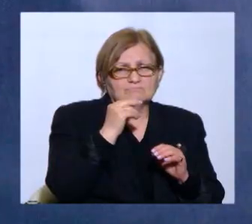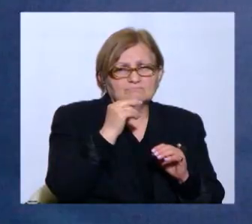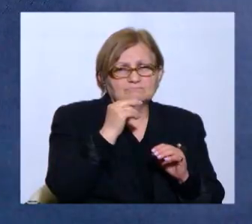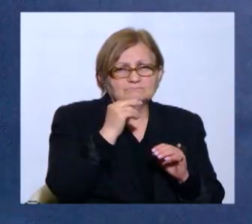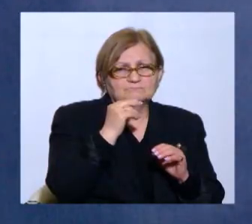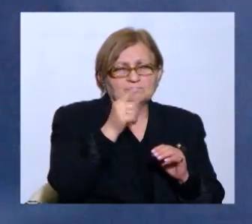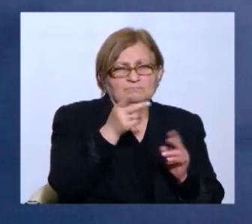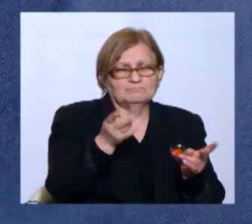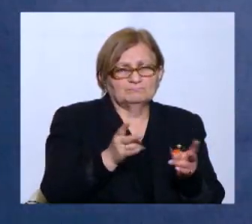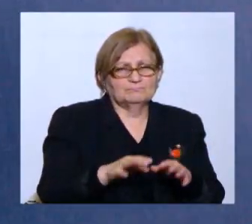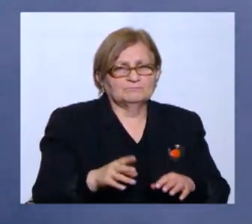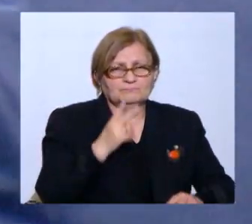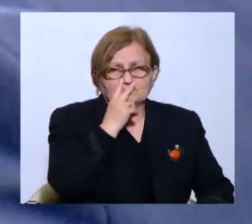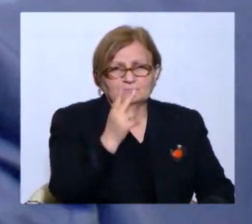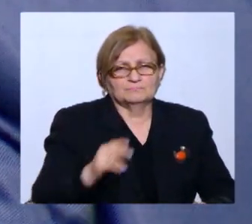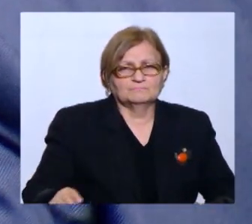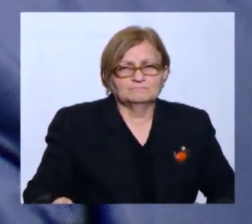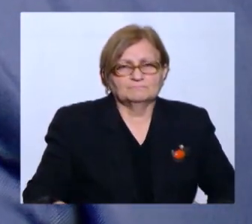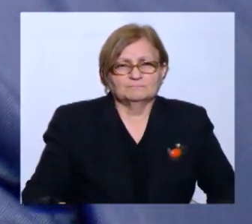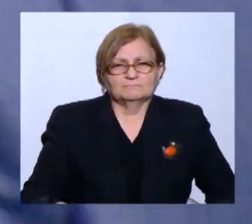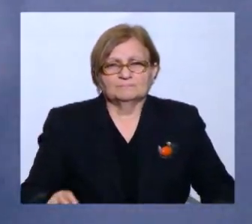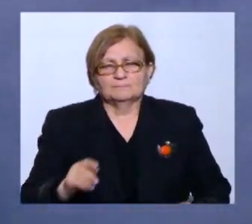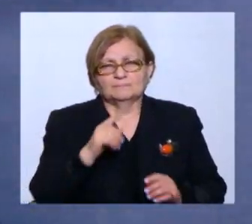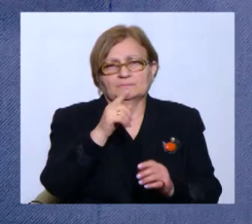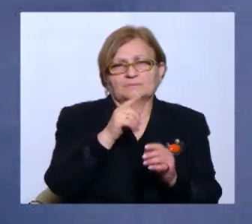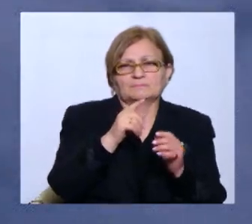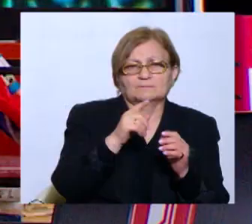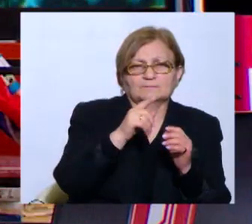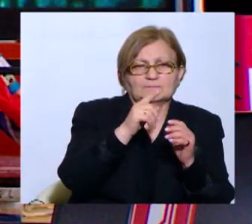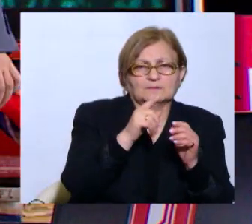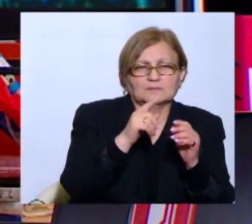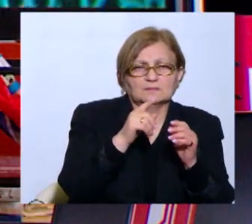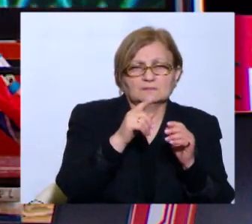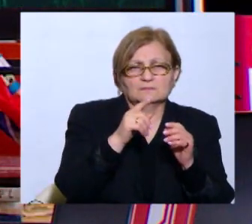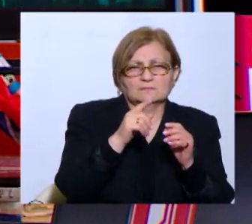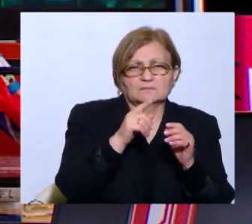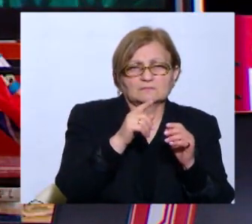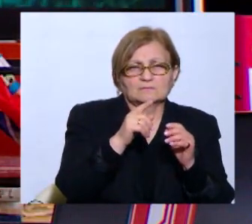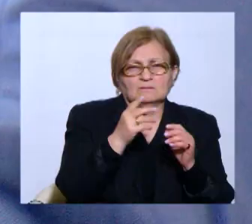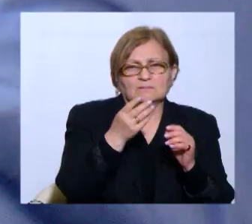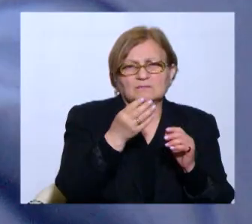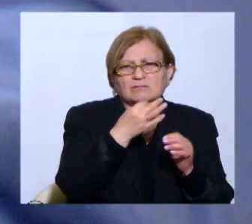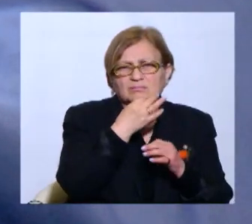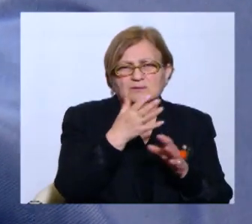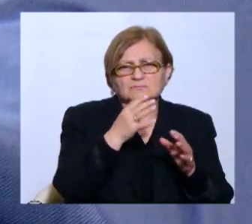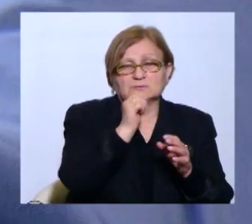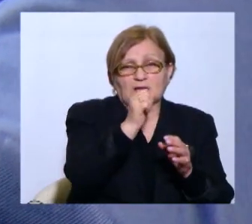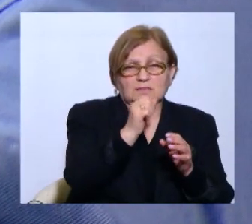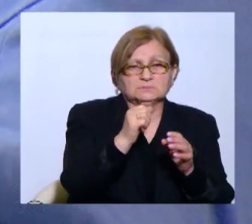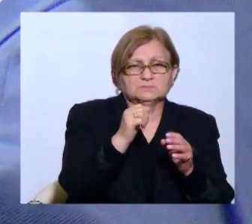ეს უკვე აღარ ჭირდება. ნებისმიერ x მოდით სხვანაირად დავარქოთ. 100 თუ უმატებთ